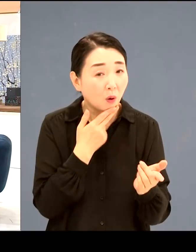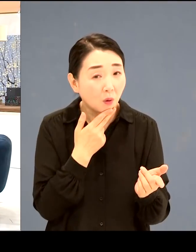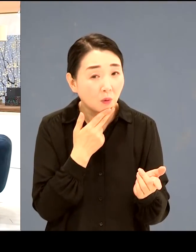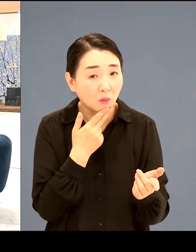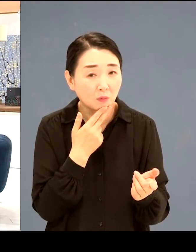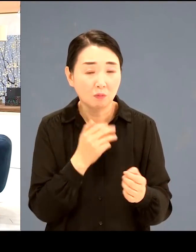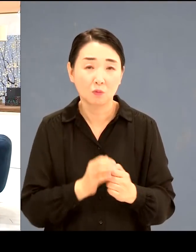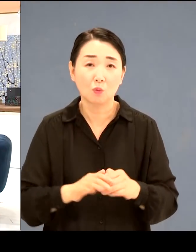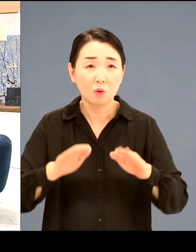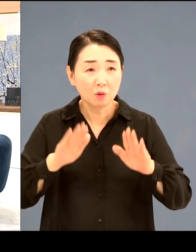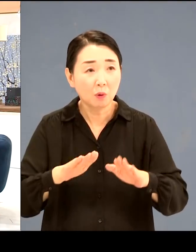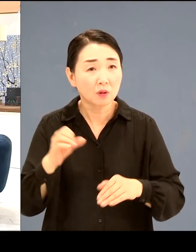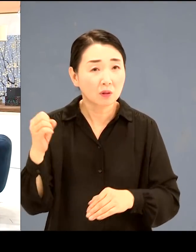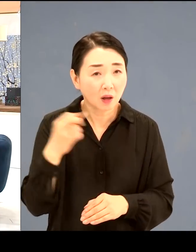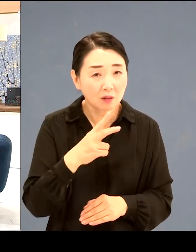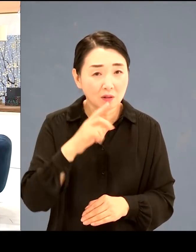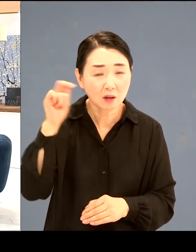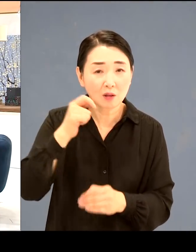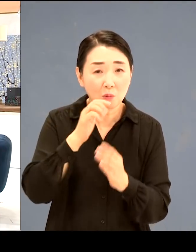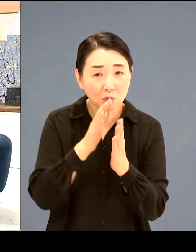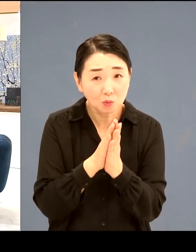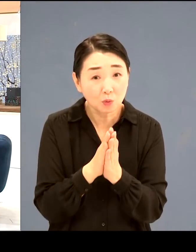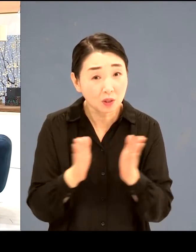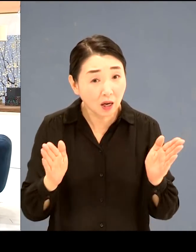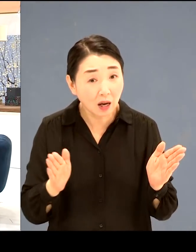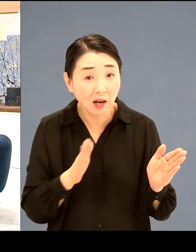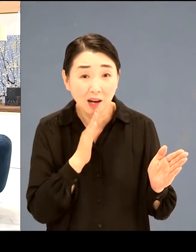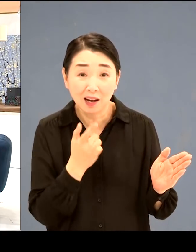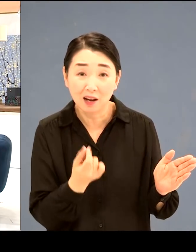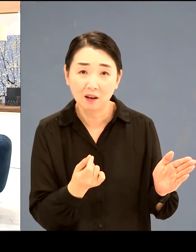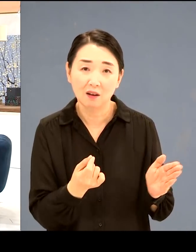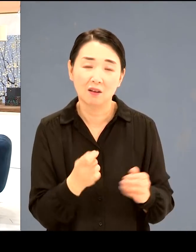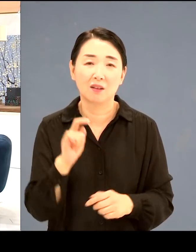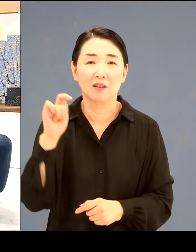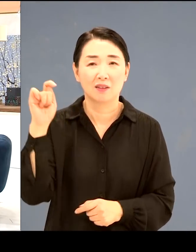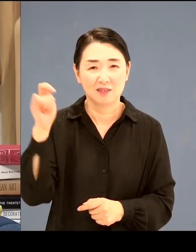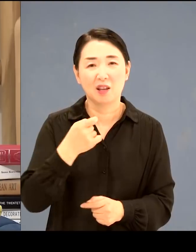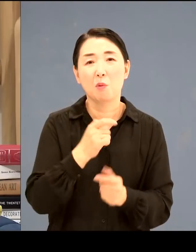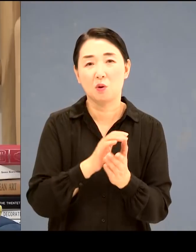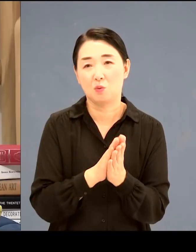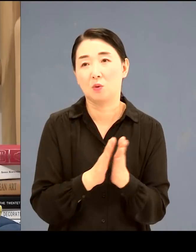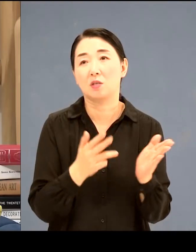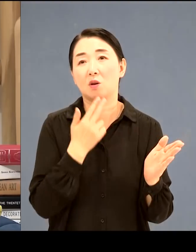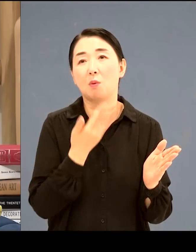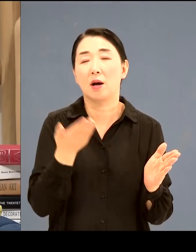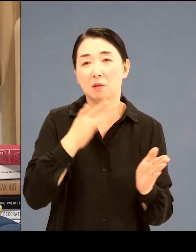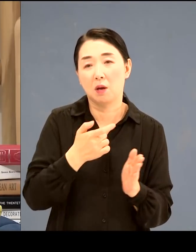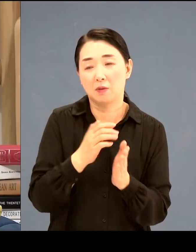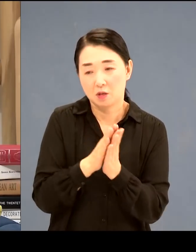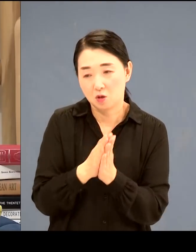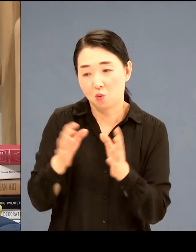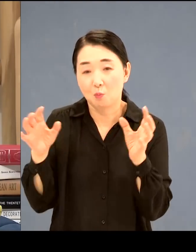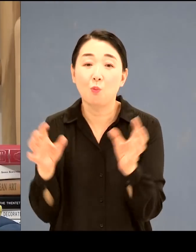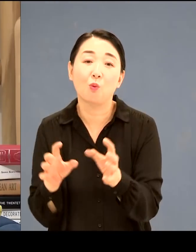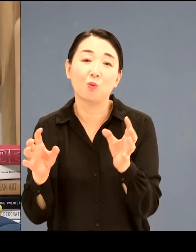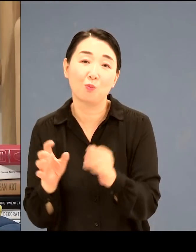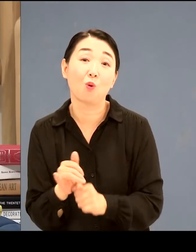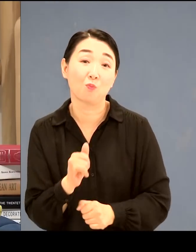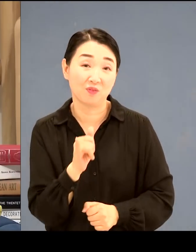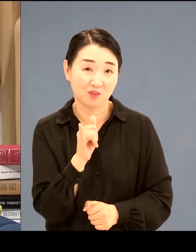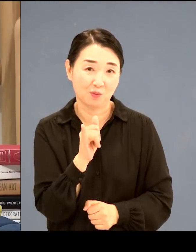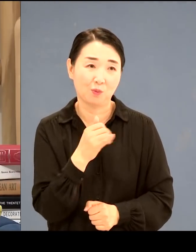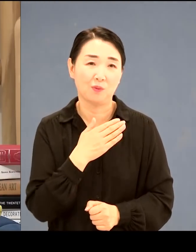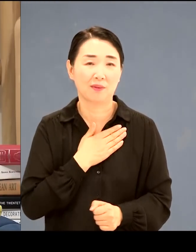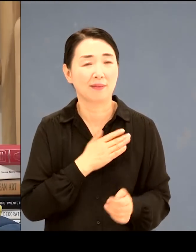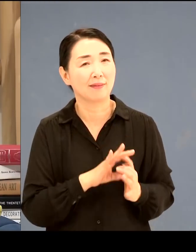근데 이번 타이밍에 또 다시 새벽 기도를 혹시 시작하시지 않으셨을까? 새벽 어떠셨어요? 기도는 시작을 안 했지만 네. 기도 모임 같은 것들이 음.